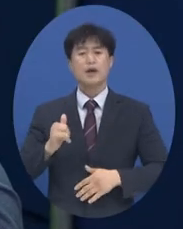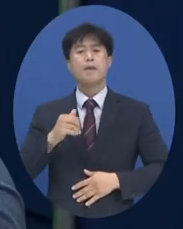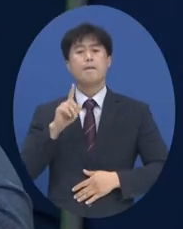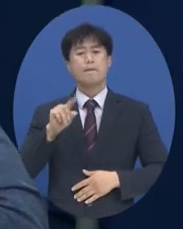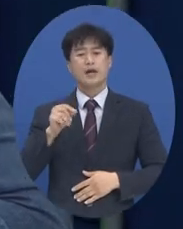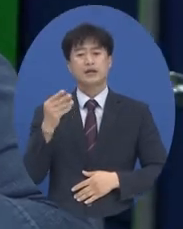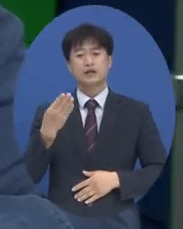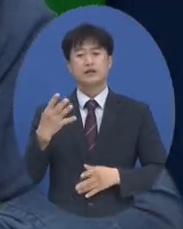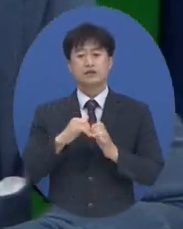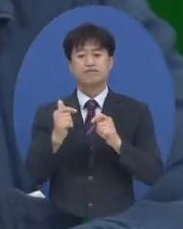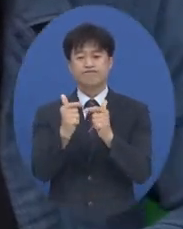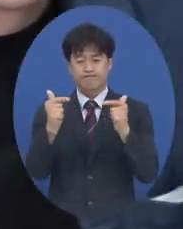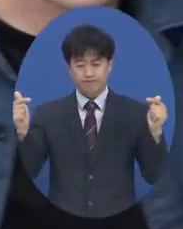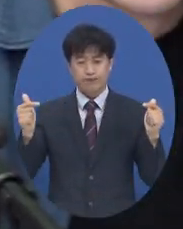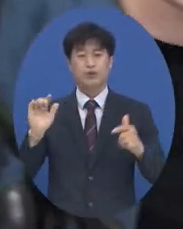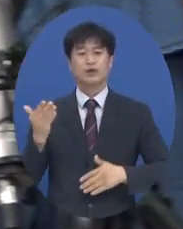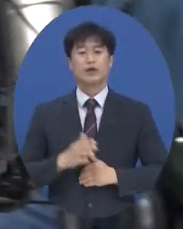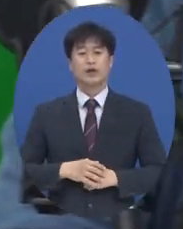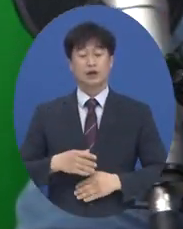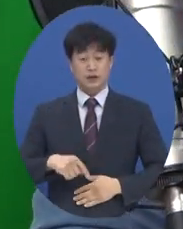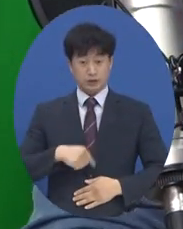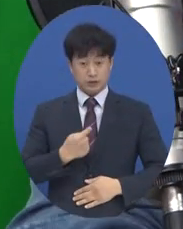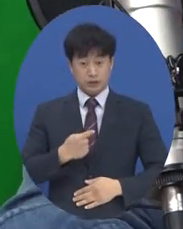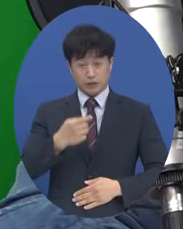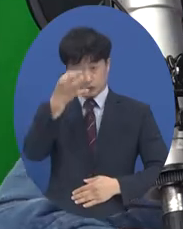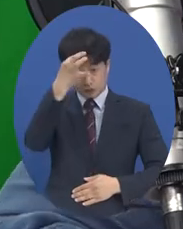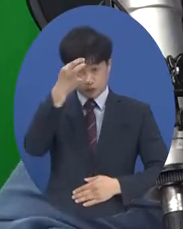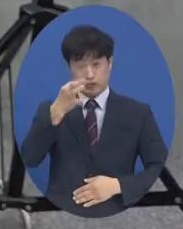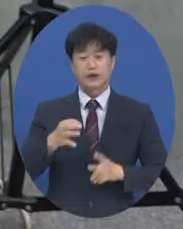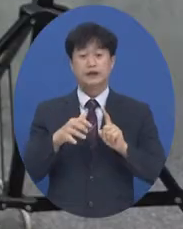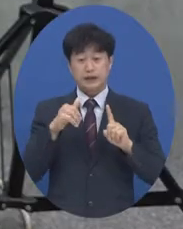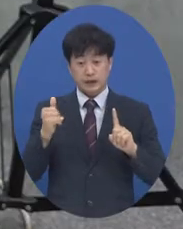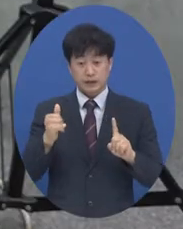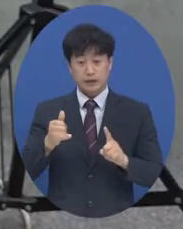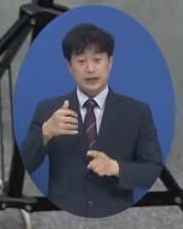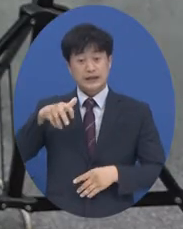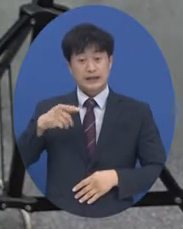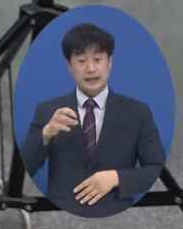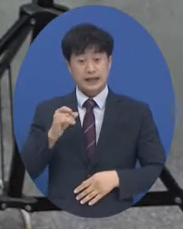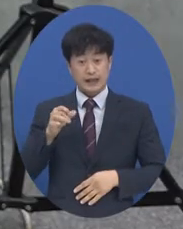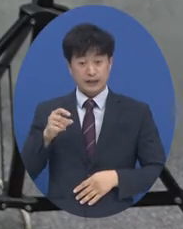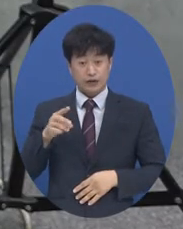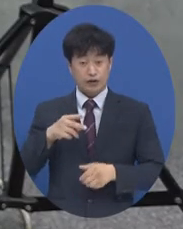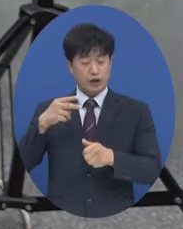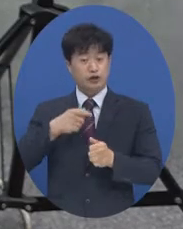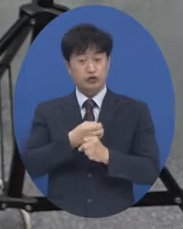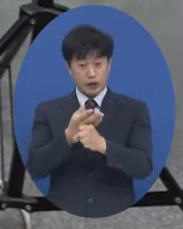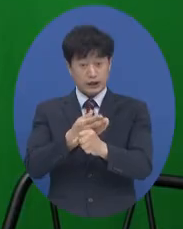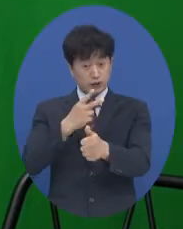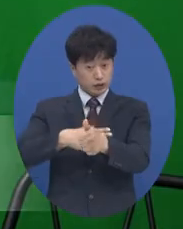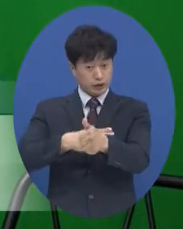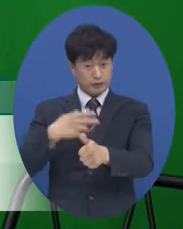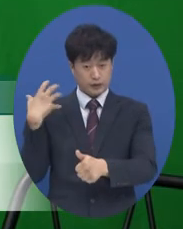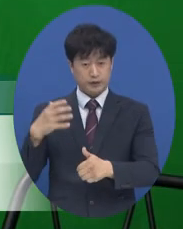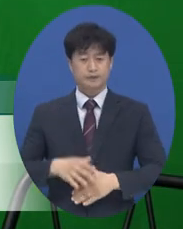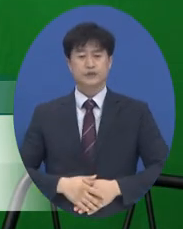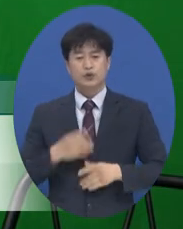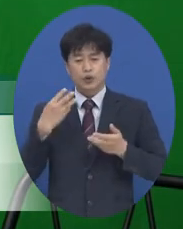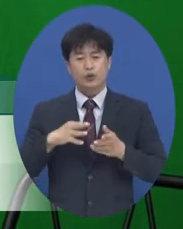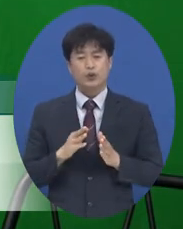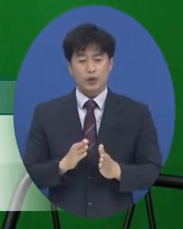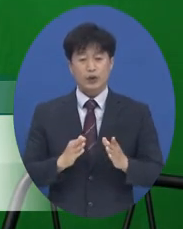14,000명으로 늘었습니다. 이젠 자신의 노하우를 1인 크리에이터들에게 전하는 강사로 활동하고 있습니다. 경기도 1인